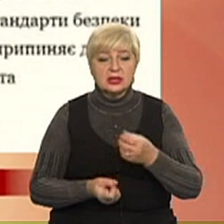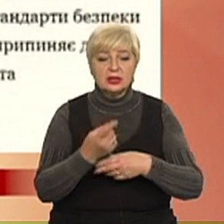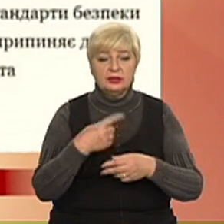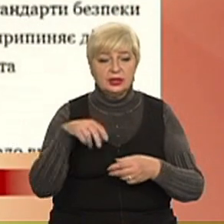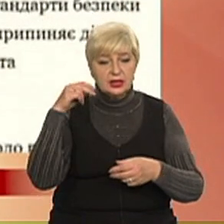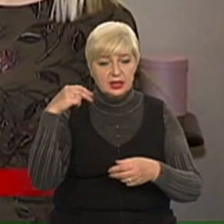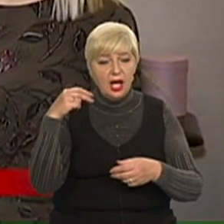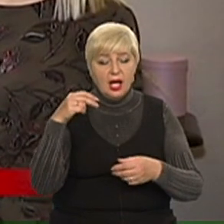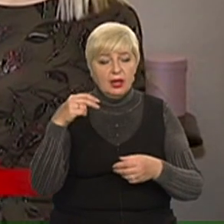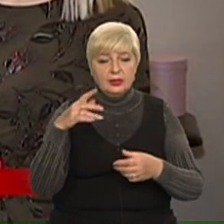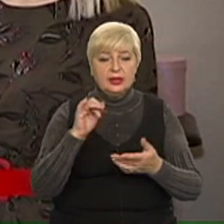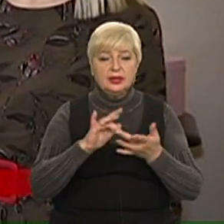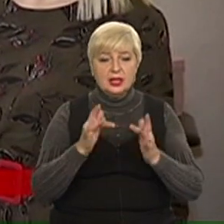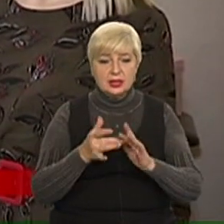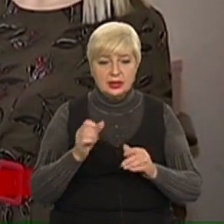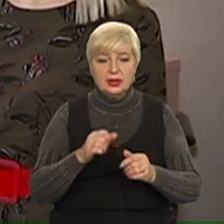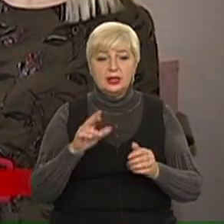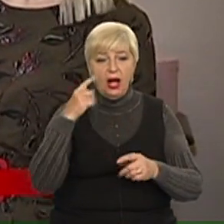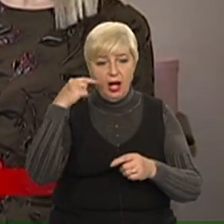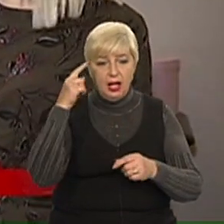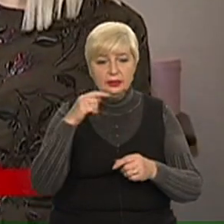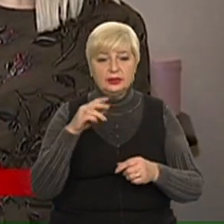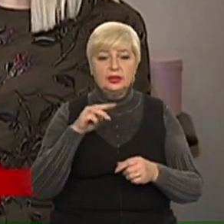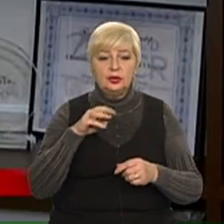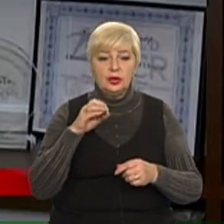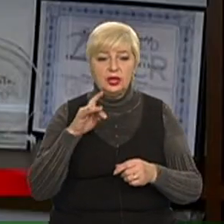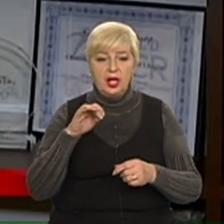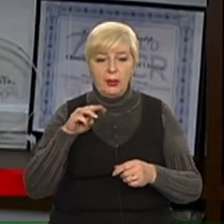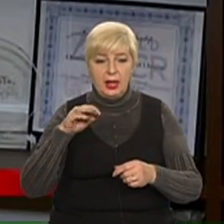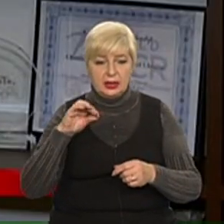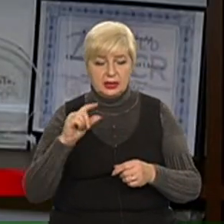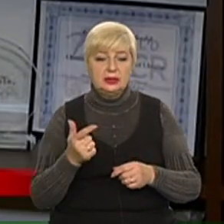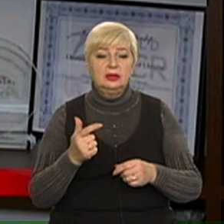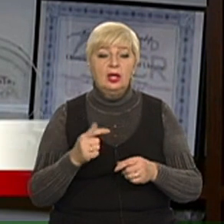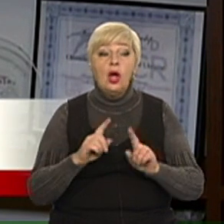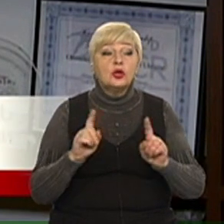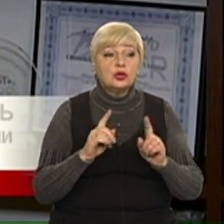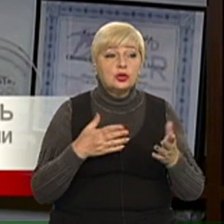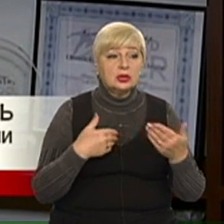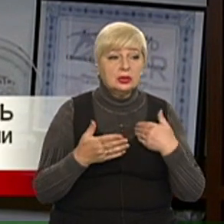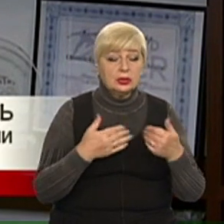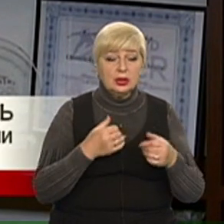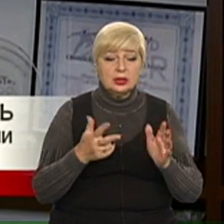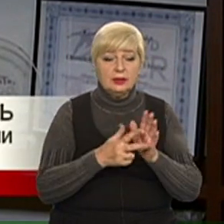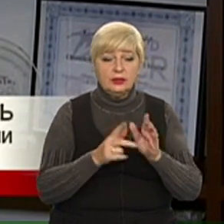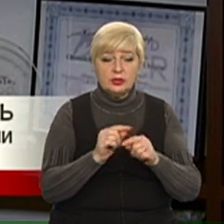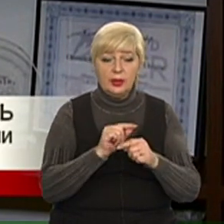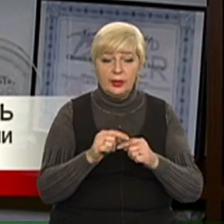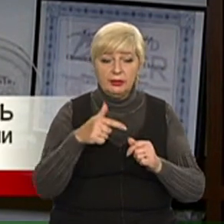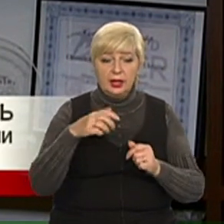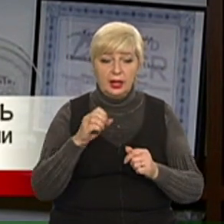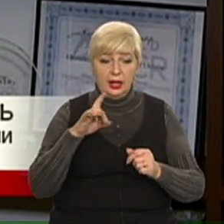на сайті президента. Автор – енергетичний експерт Олександр Трохимець. Що стосується 8-ї правки Геруса, вона